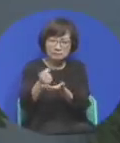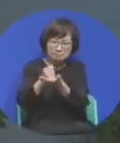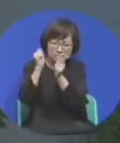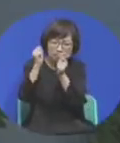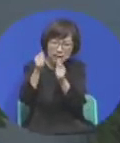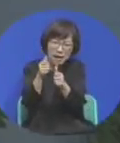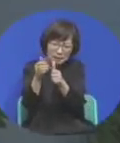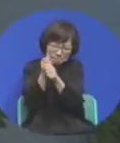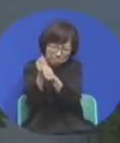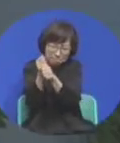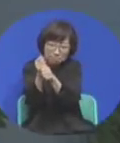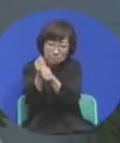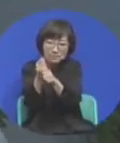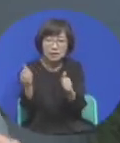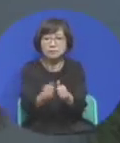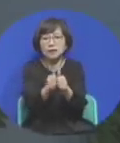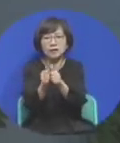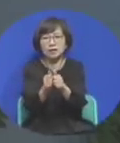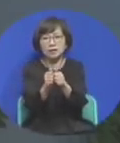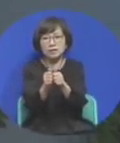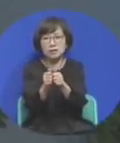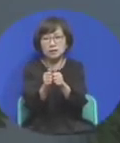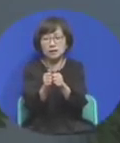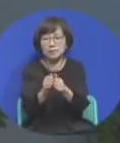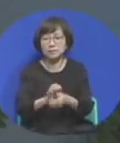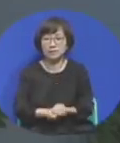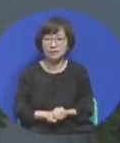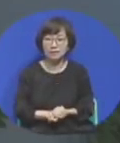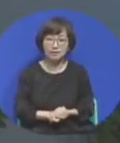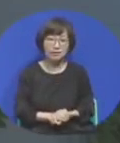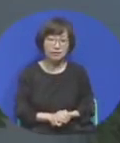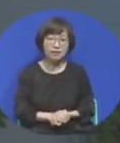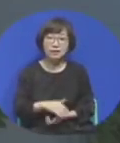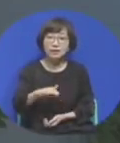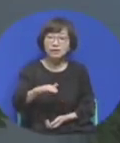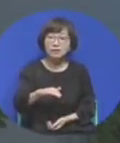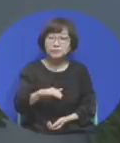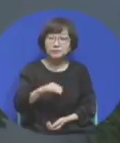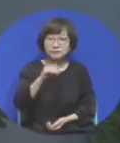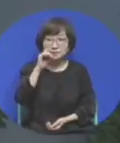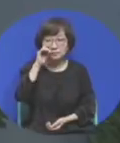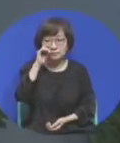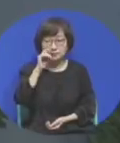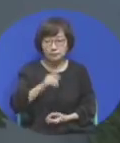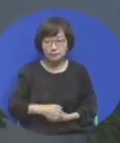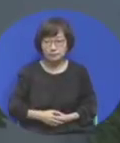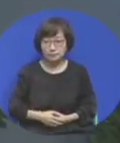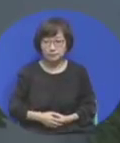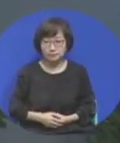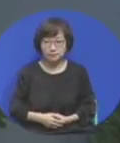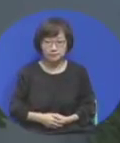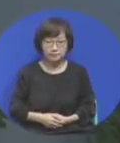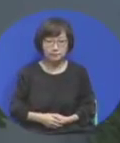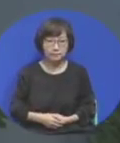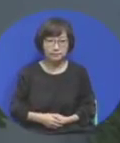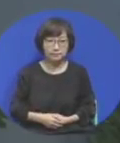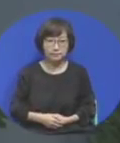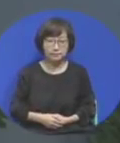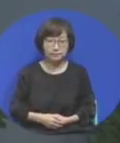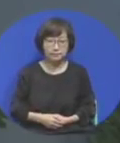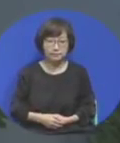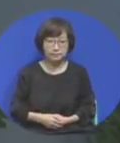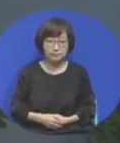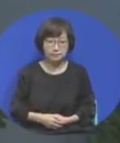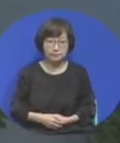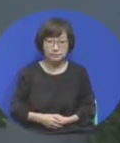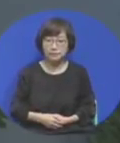other answer they can find? 오늘 여러분이 예배 드리고 일어나는 시간이 언제인지 아십니까? Do you know what that time is in which you hold on to